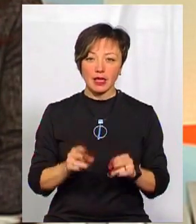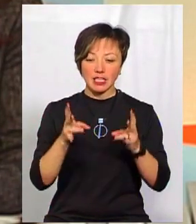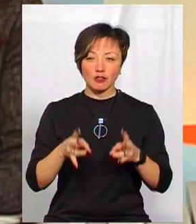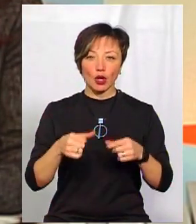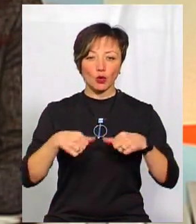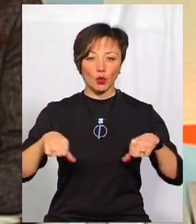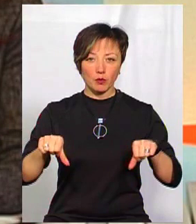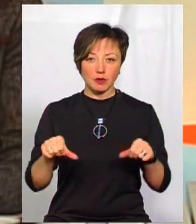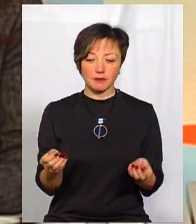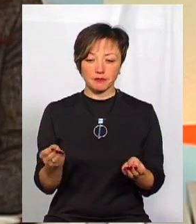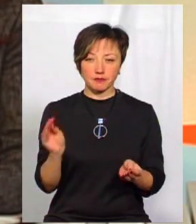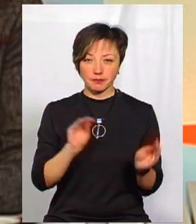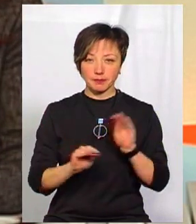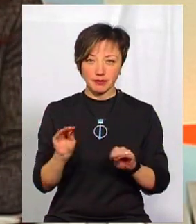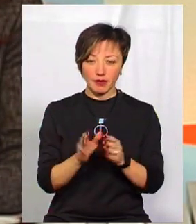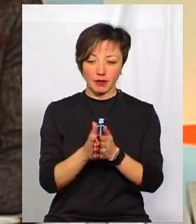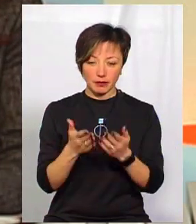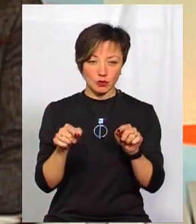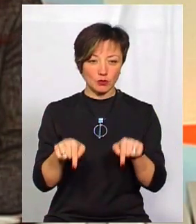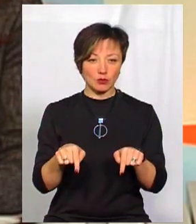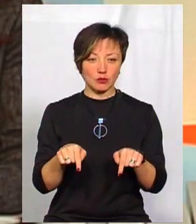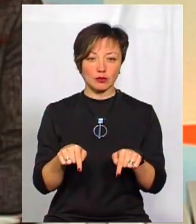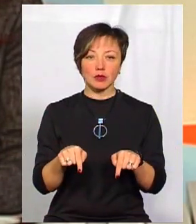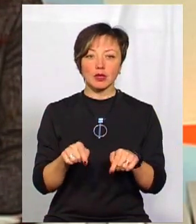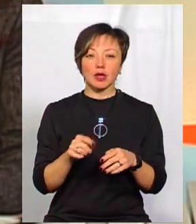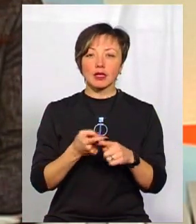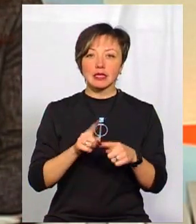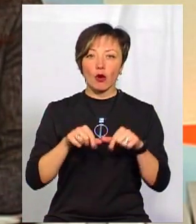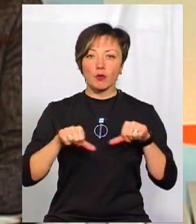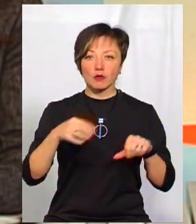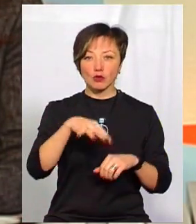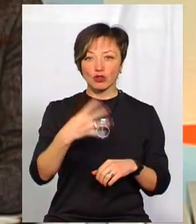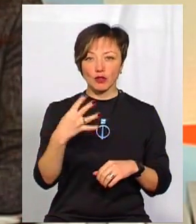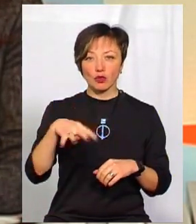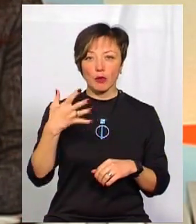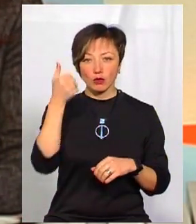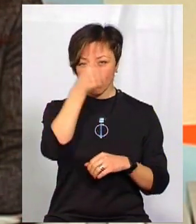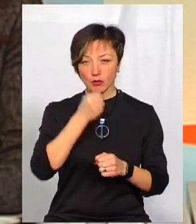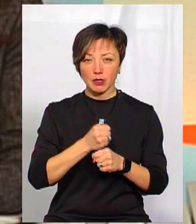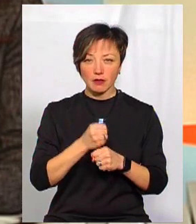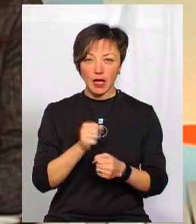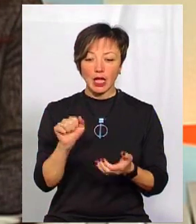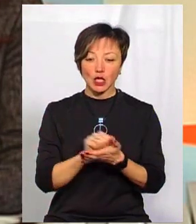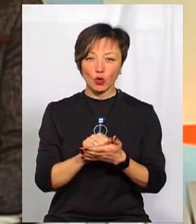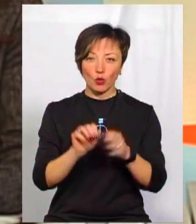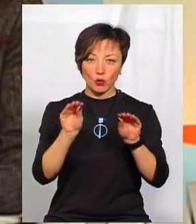зібрана ось в збірнику документів. Ця комісія, говорю, працювала в 44-45 році і